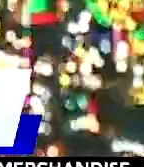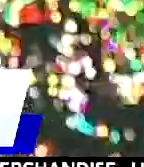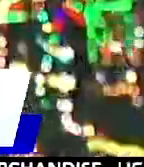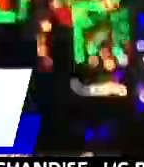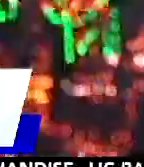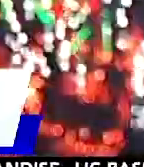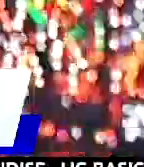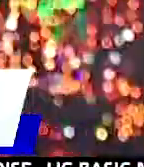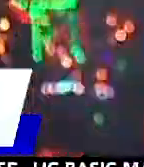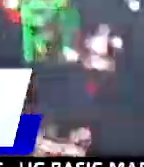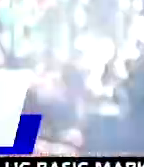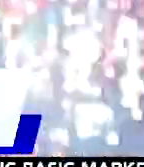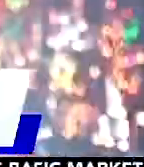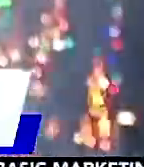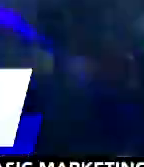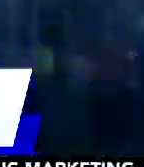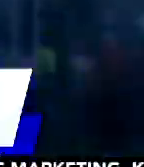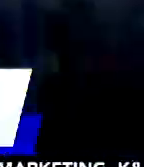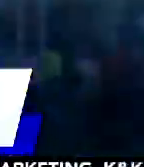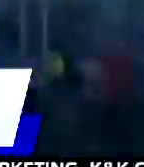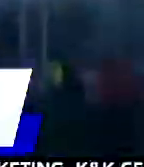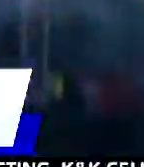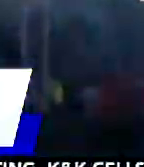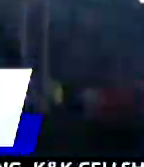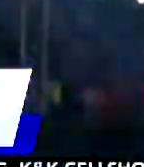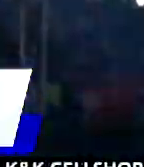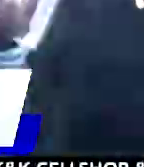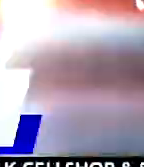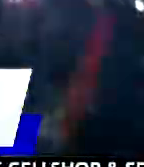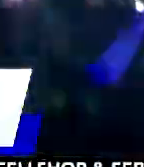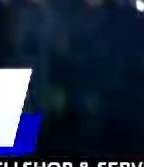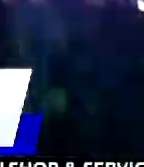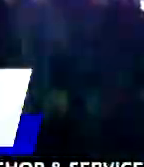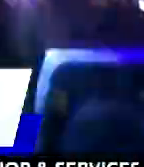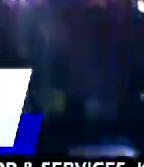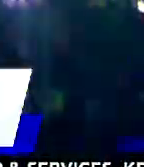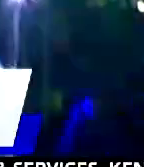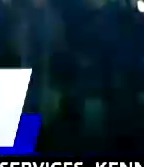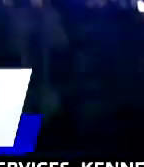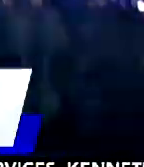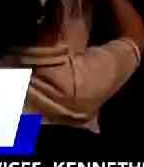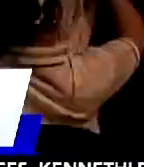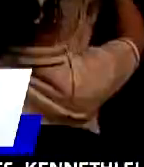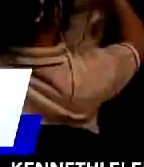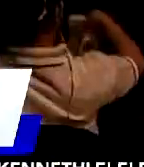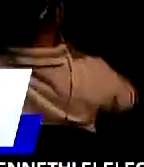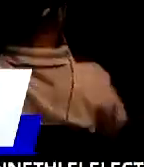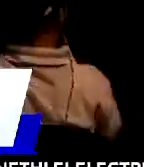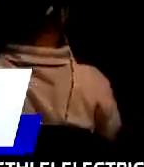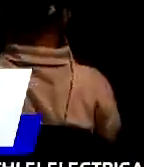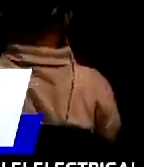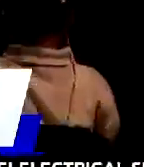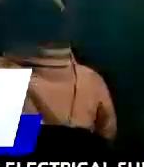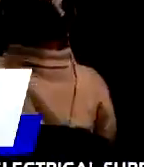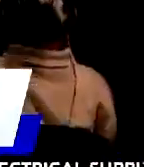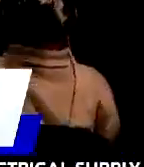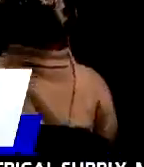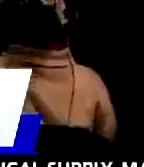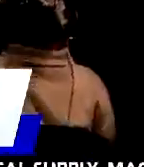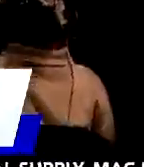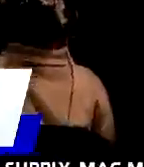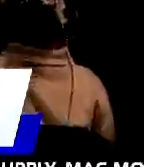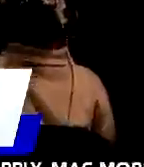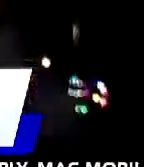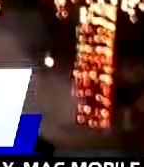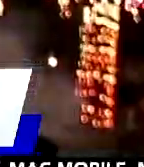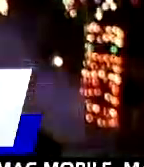nakaraang taon dahil sa COVID restrictions. Kaya namang pinaghandaan daw ng husto ang presentasyon ngayong taon. Tatakbo ang Festival